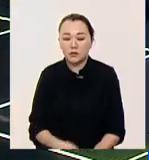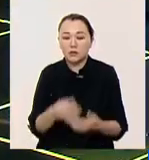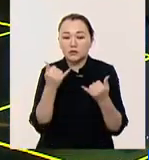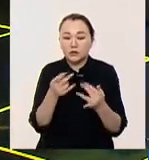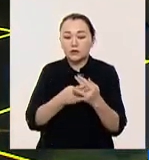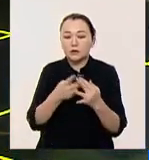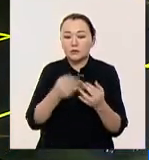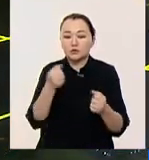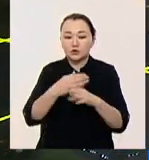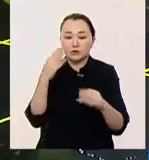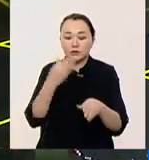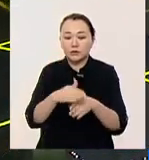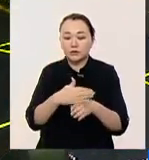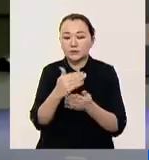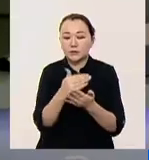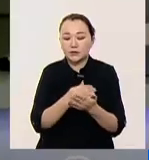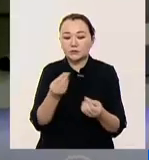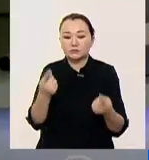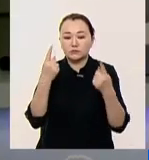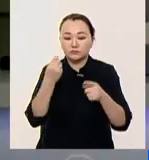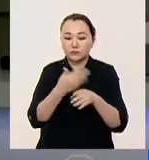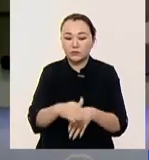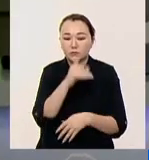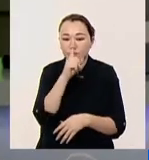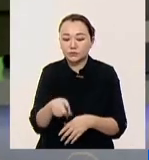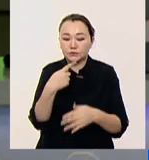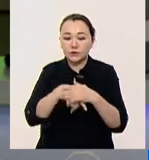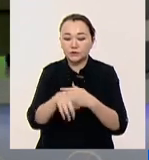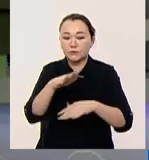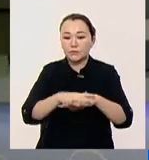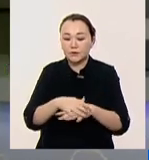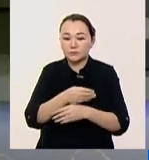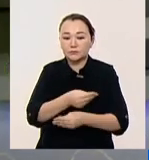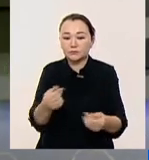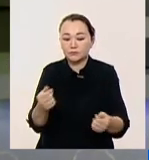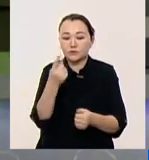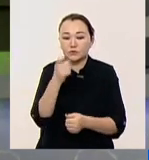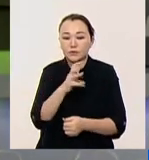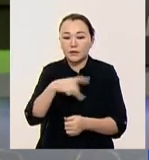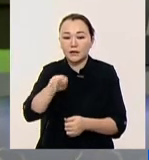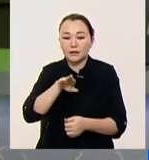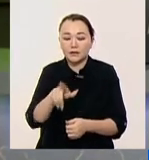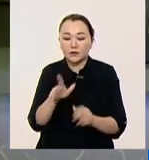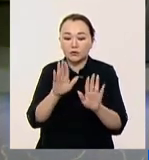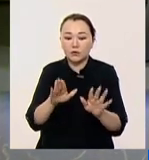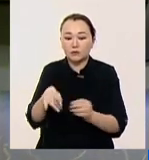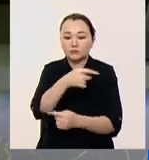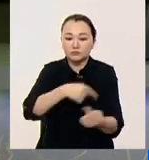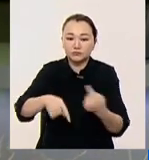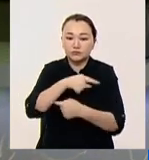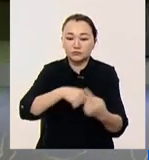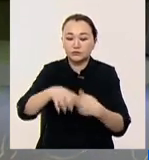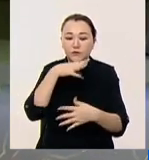Енді жеңілдетілген автонесие бағдарламасына қомақты қаражат бөлінбейді. Яғни банктер үлестірілген 100 миллиард теңге ғана айналымда